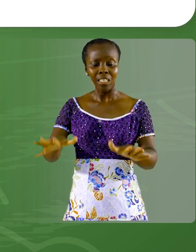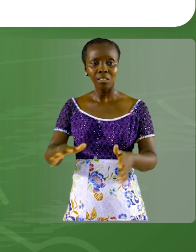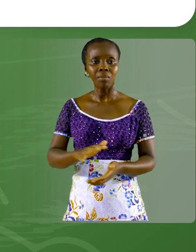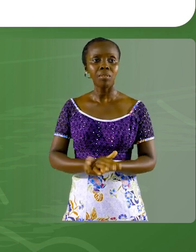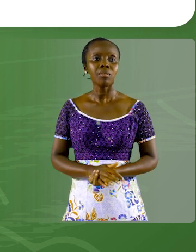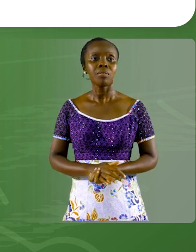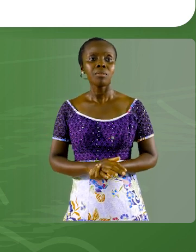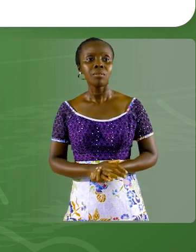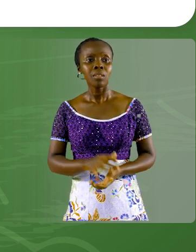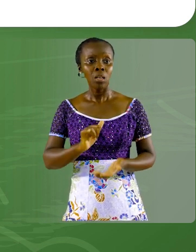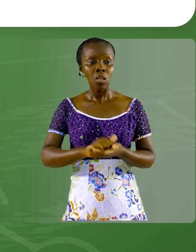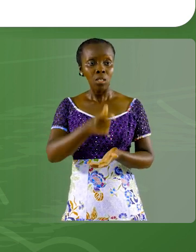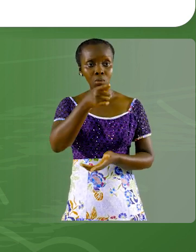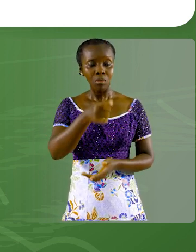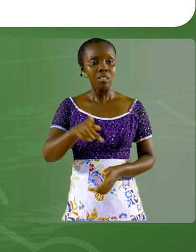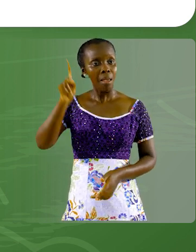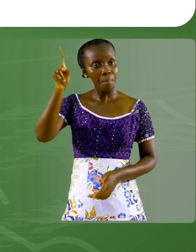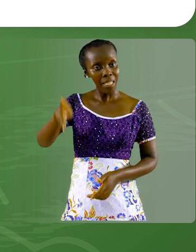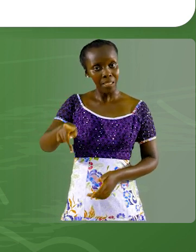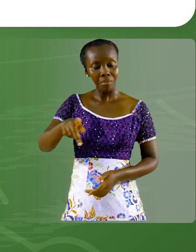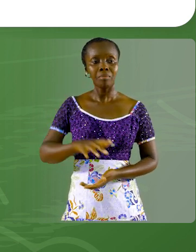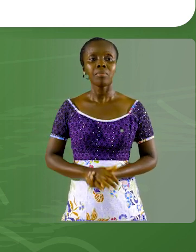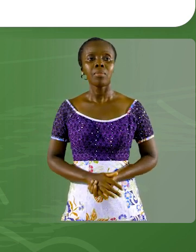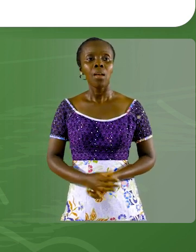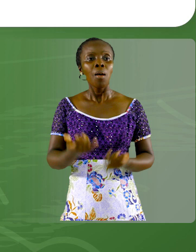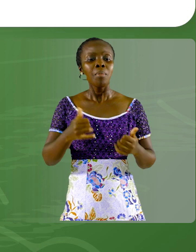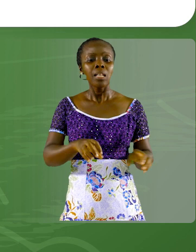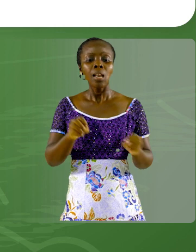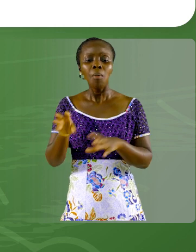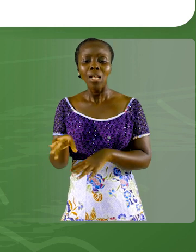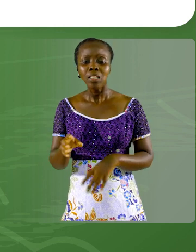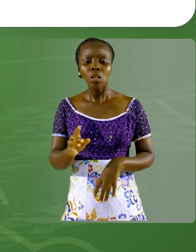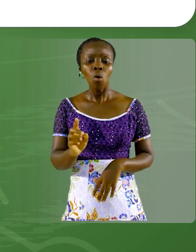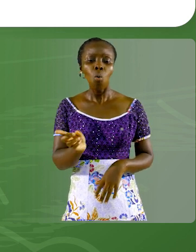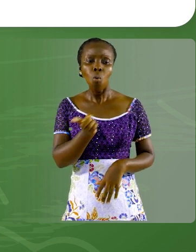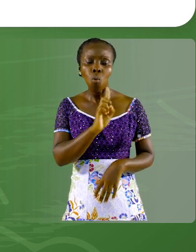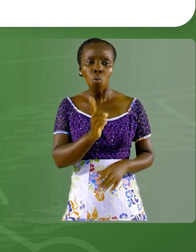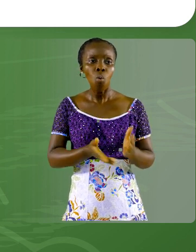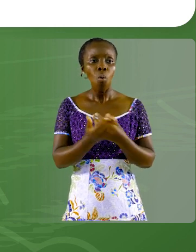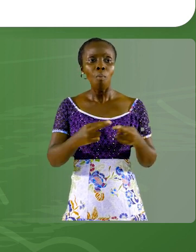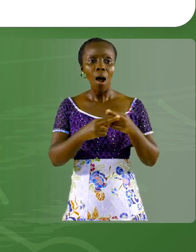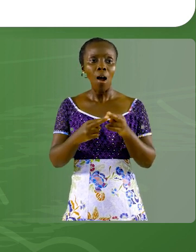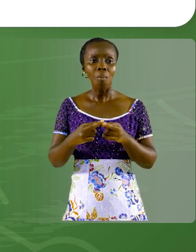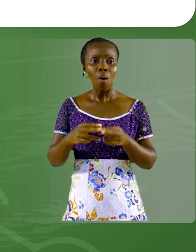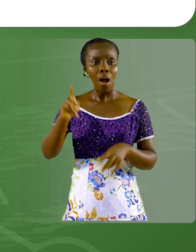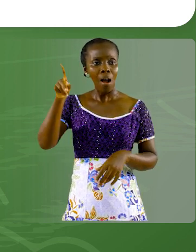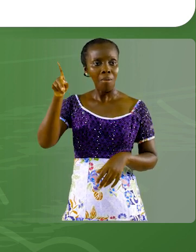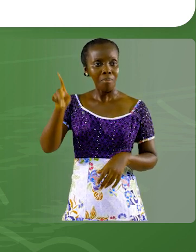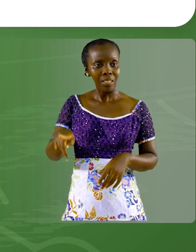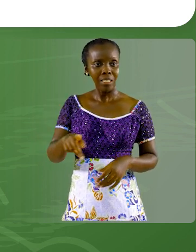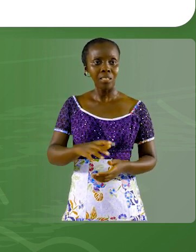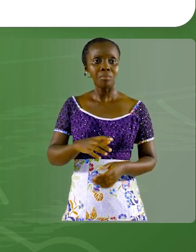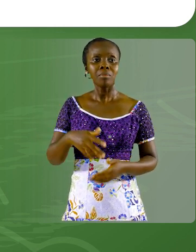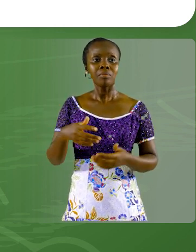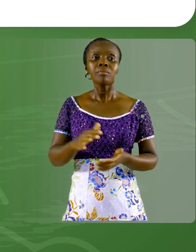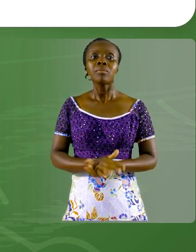ici un participe. Alors, où est placé l'adverbe par rapport au participe achevé?